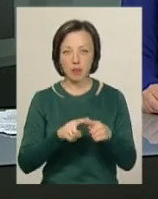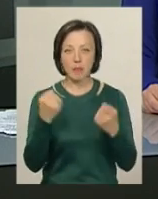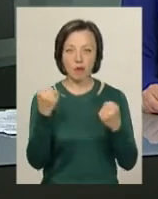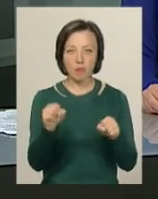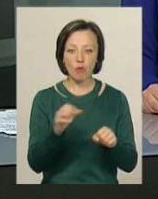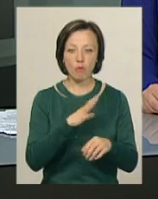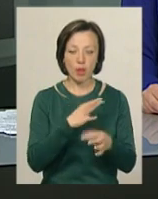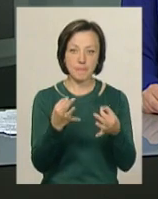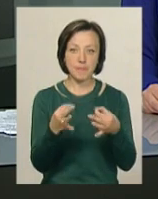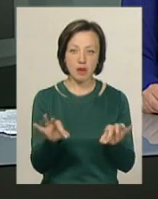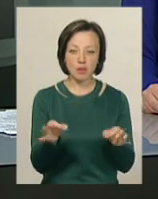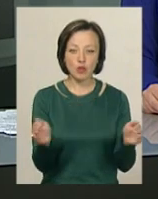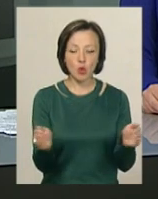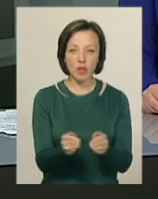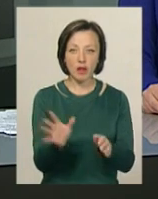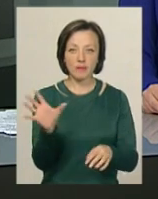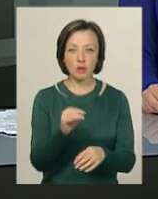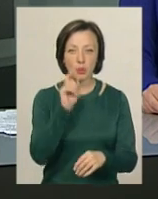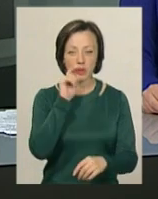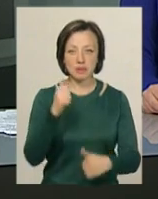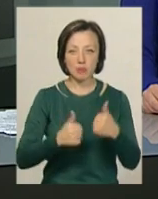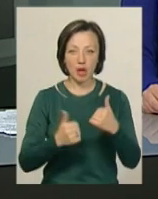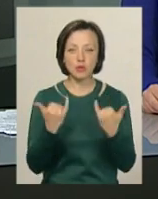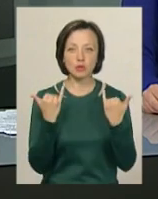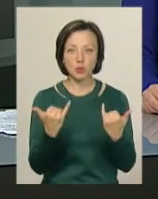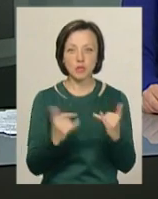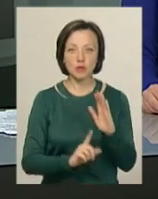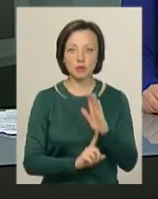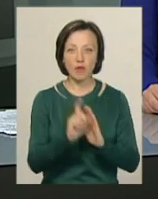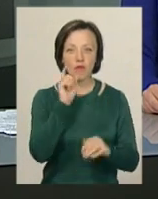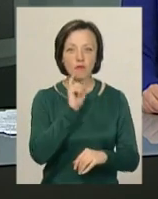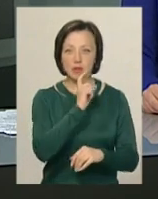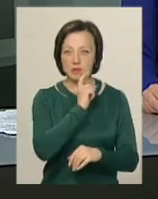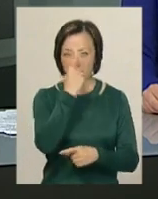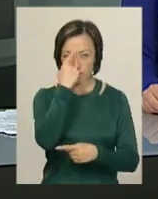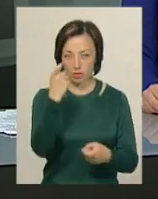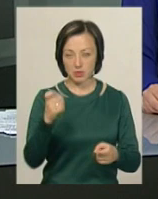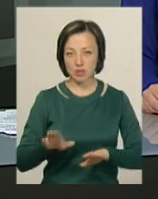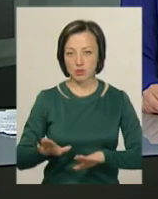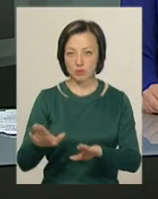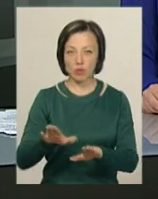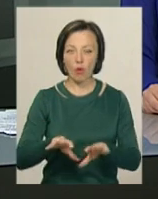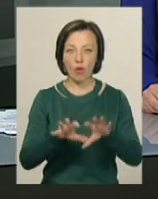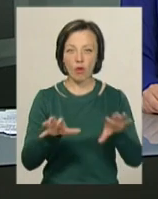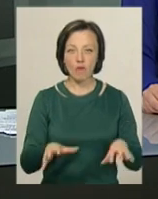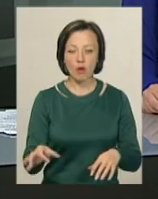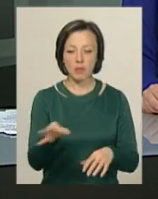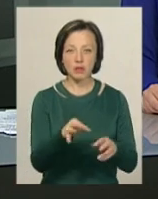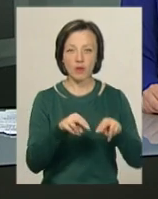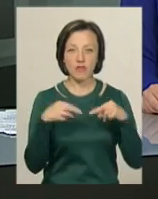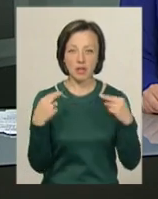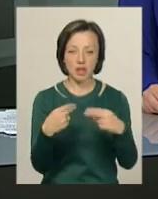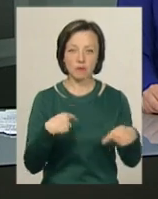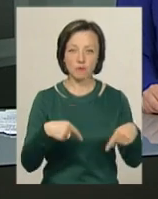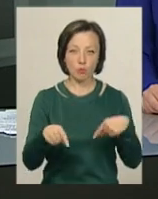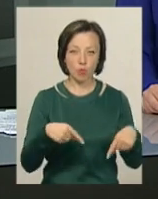була перепусткою на зональні всеукраїнські змагання, які сьогодні стартували в Вінниці, повідомляє заступник голови обласної федерації футболу